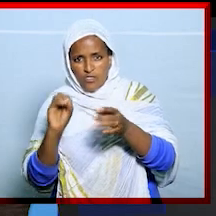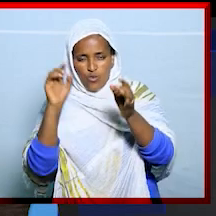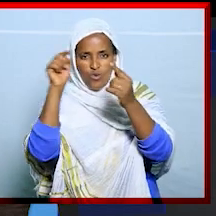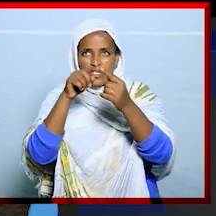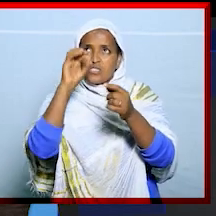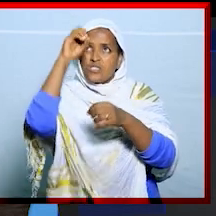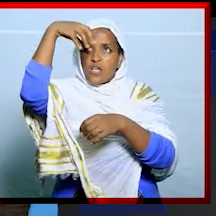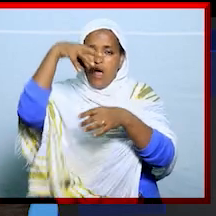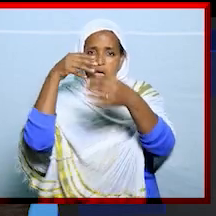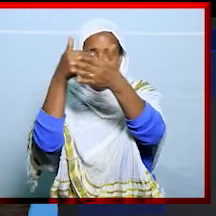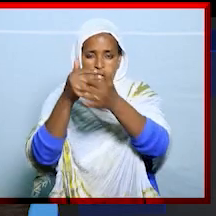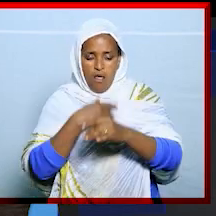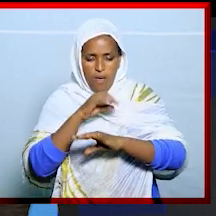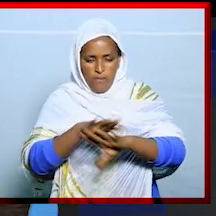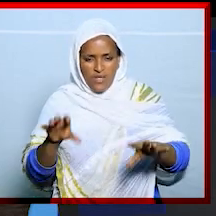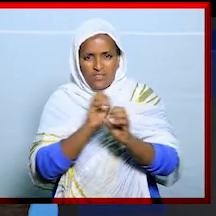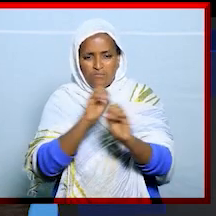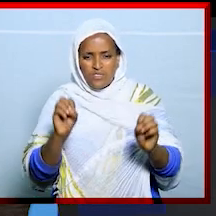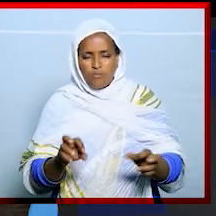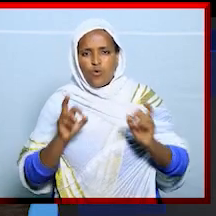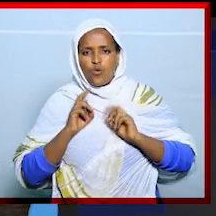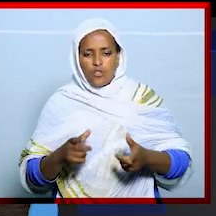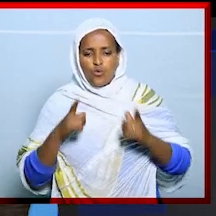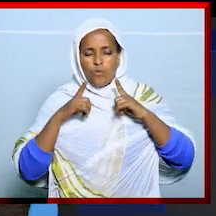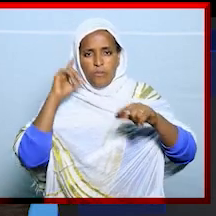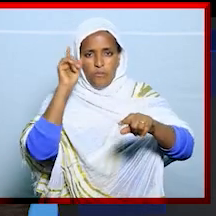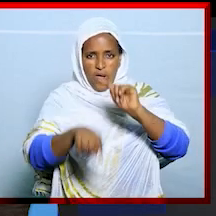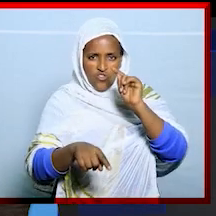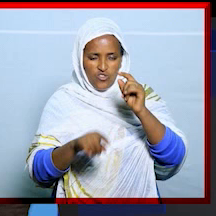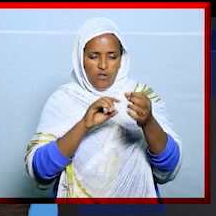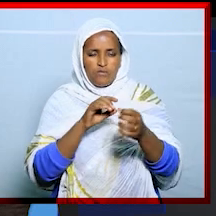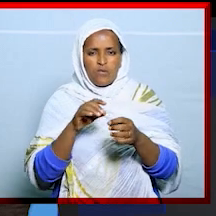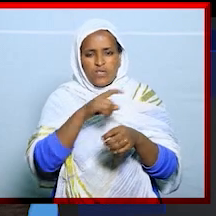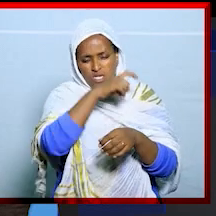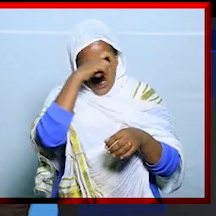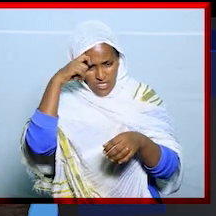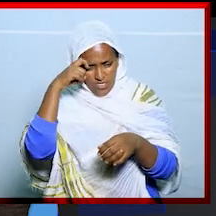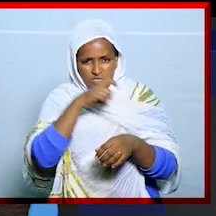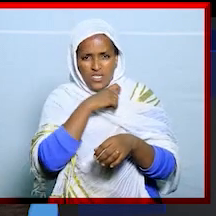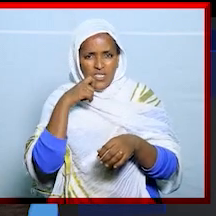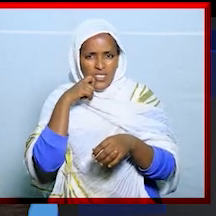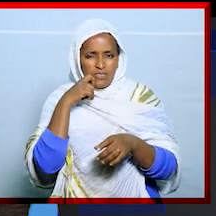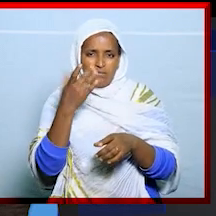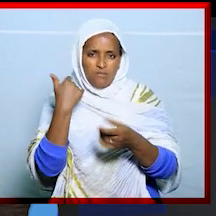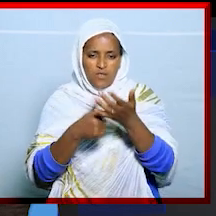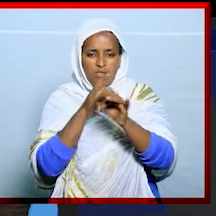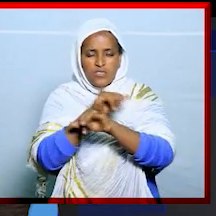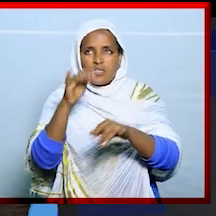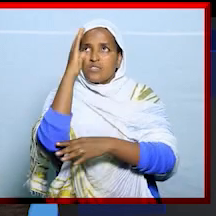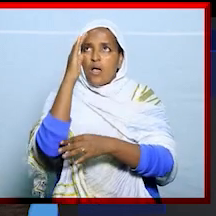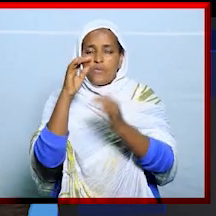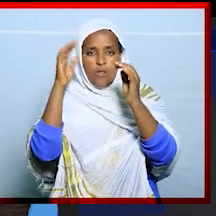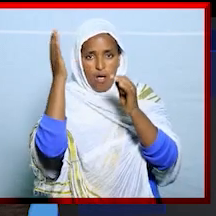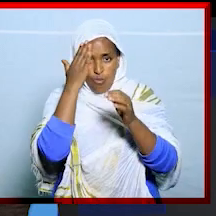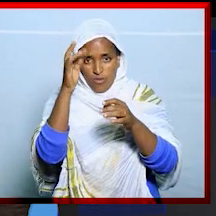በሚሆን ርቀት ወደ ፀሐይ ብትጠጋ ኖሮ መሬት ምንም ህይወት ሊኖርባት የማይችል ሐሩር በረሃ ነዲድ ትሆን ነበር።